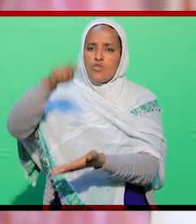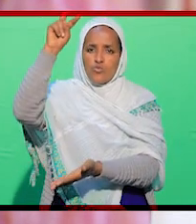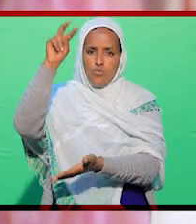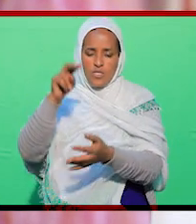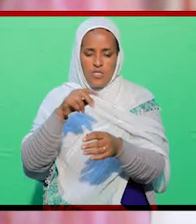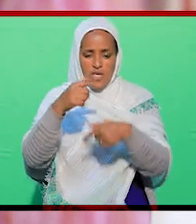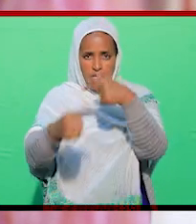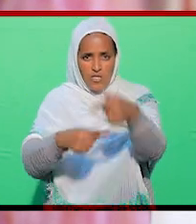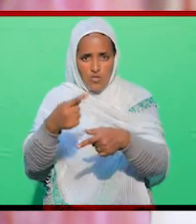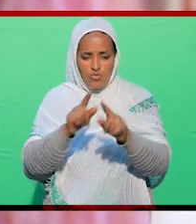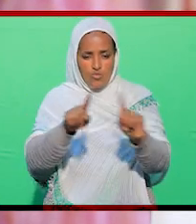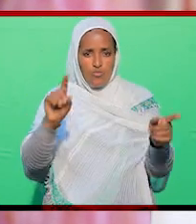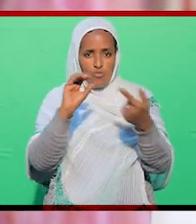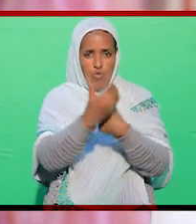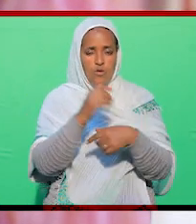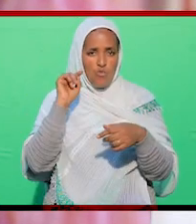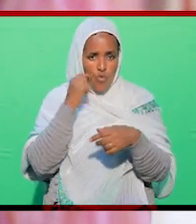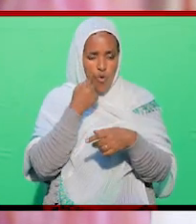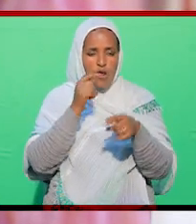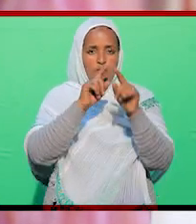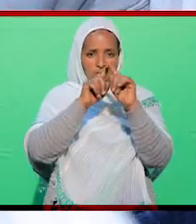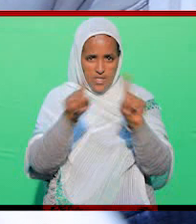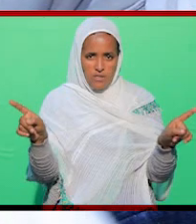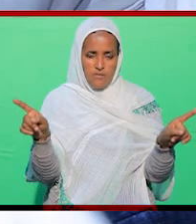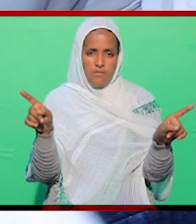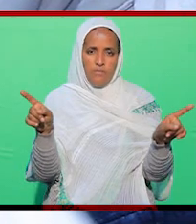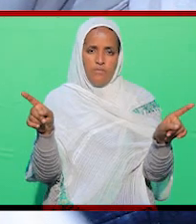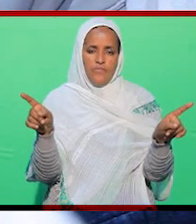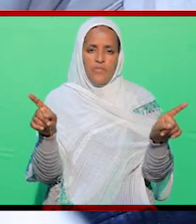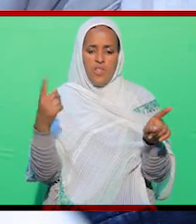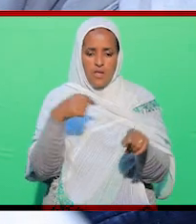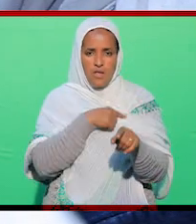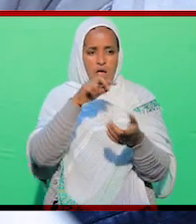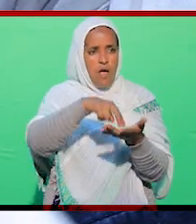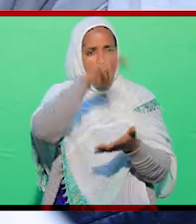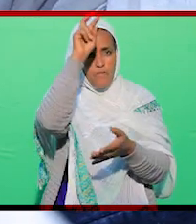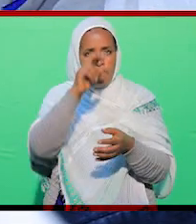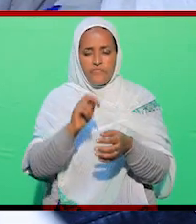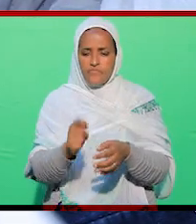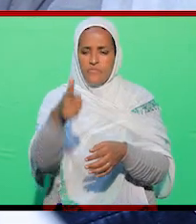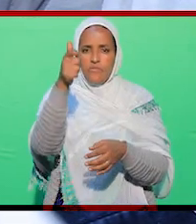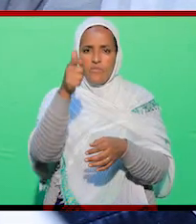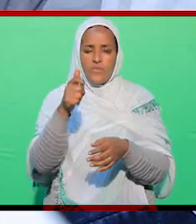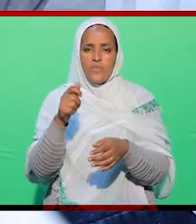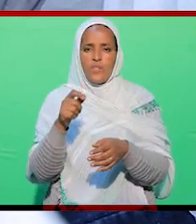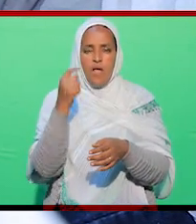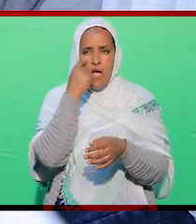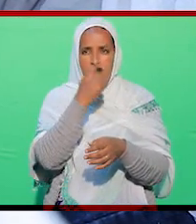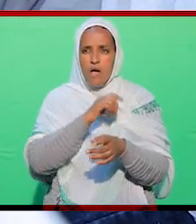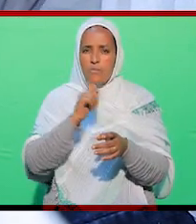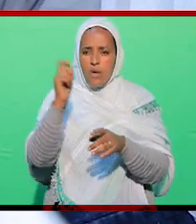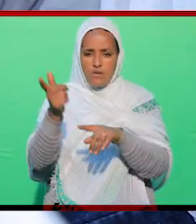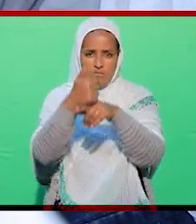ኃጥአንም በአንድ ላይ የሚነሱበት ያነሳሳቸው ሂደት ቢለይም እንኳ ነገር ግን ምንነሳው